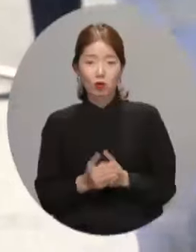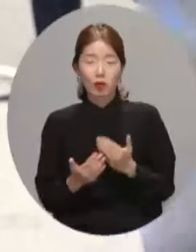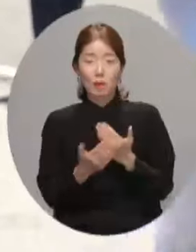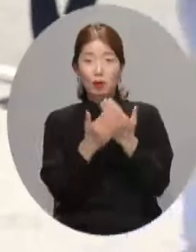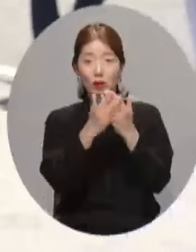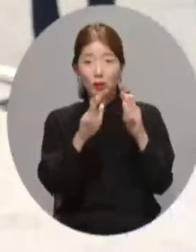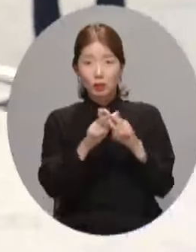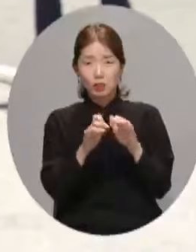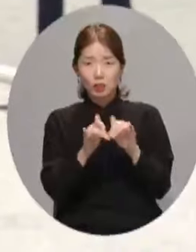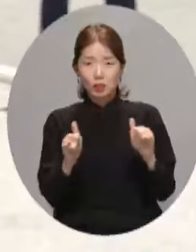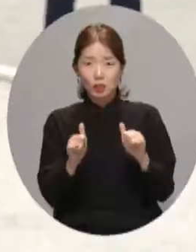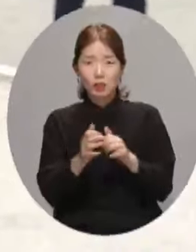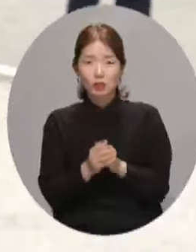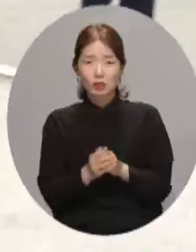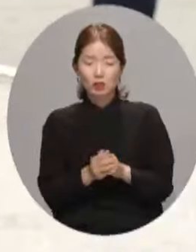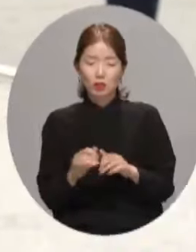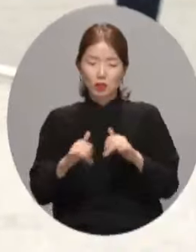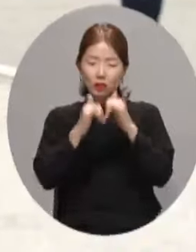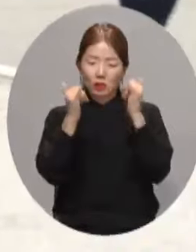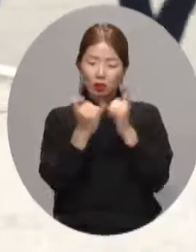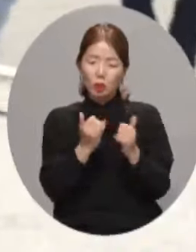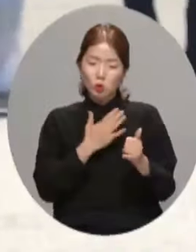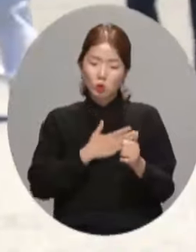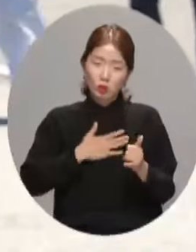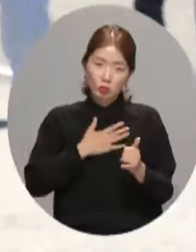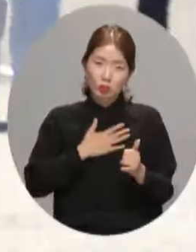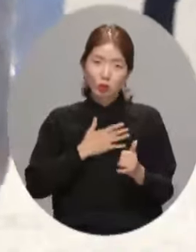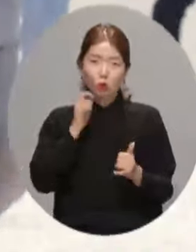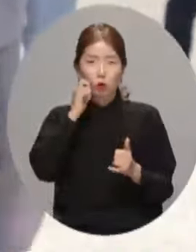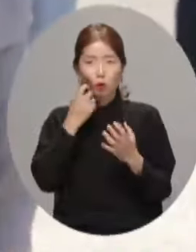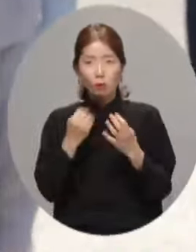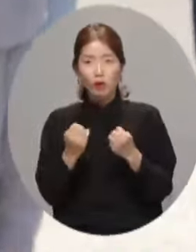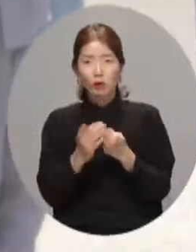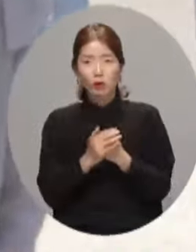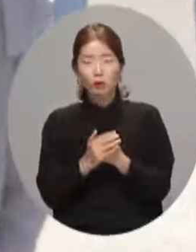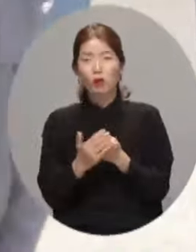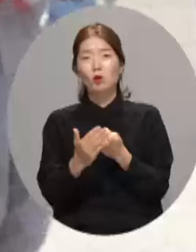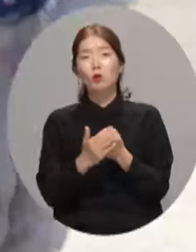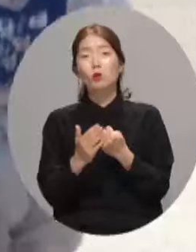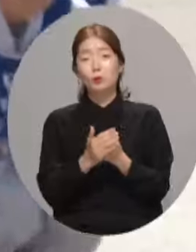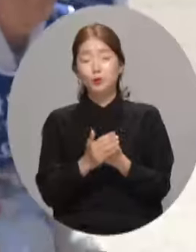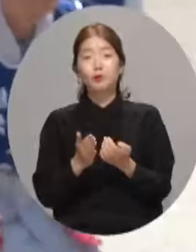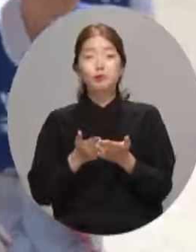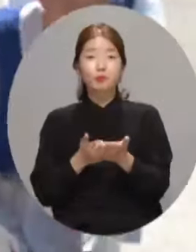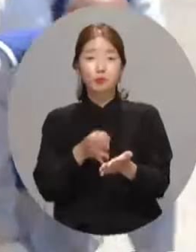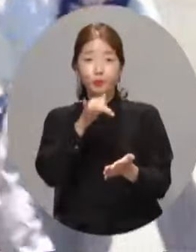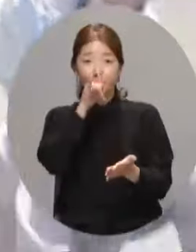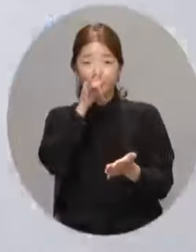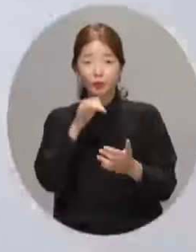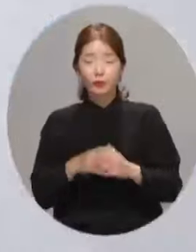발달장애인 가족들은 사회심리적 어려움이 비극으로 이어지고 있다며 보호책 마련을 촉구하고 있습니다.